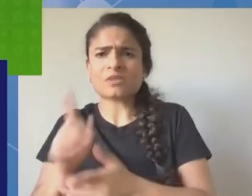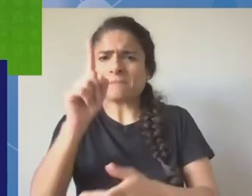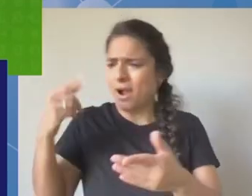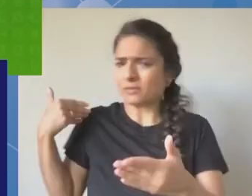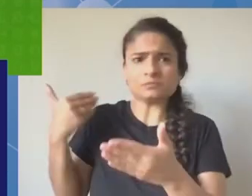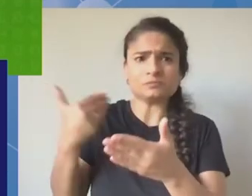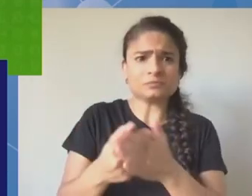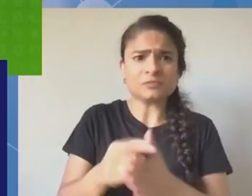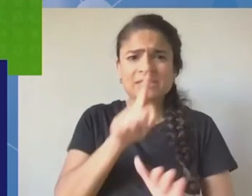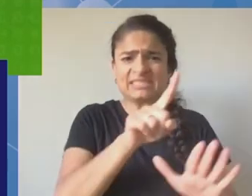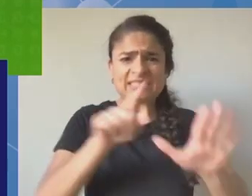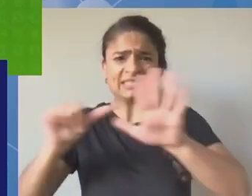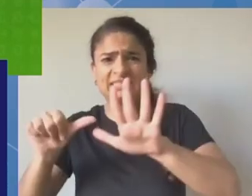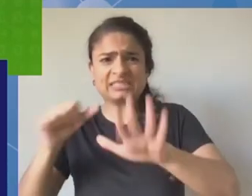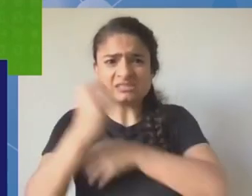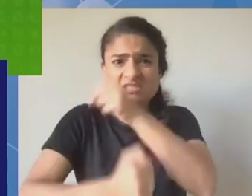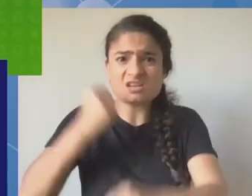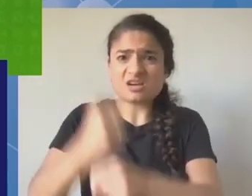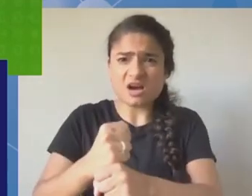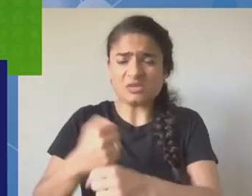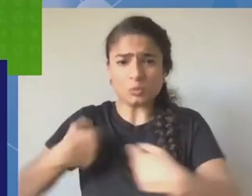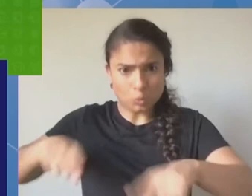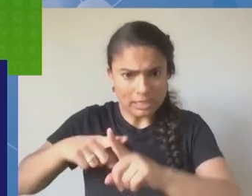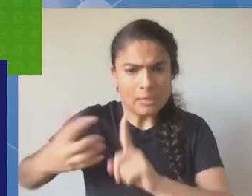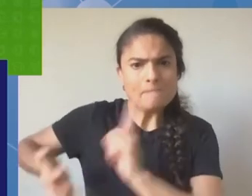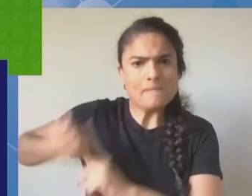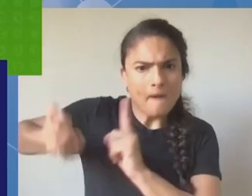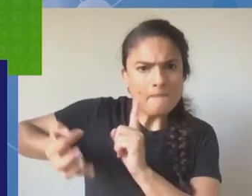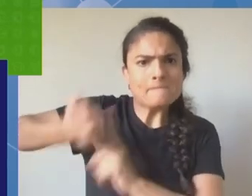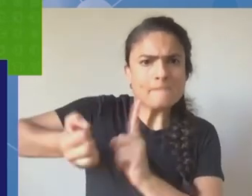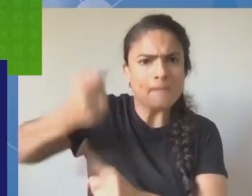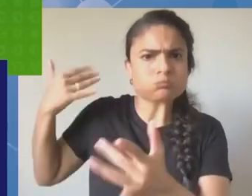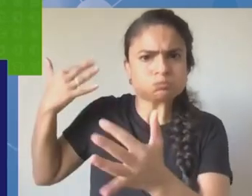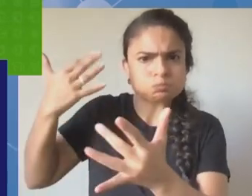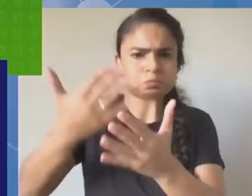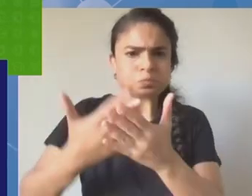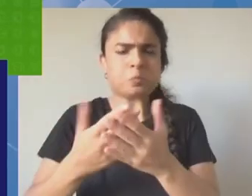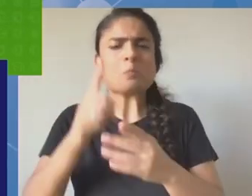这对我来说是非常有积极意见的